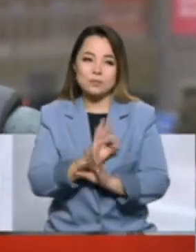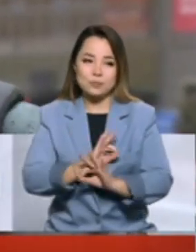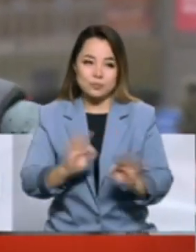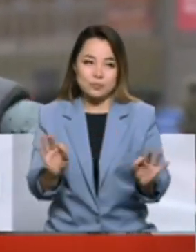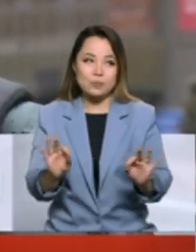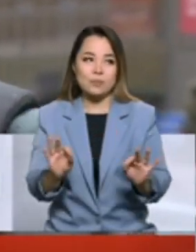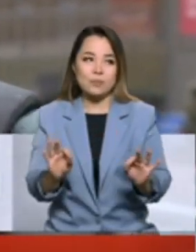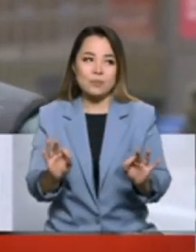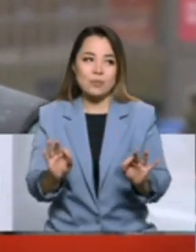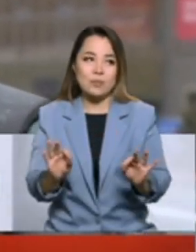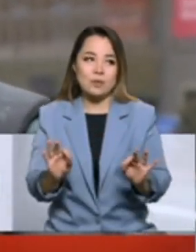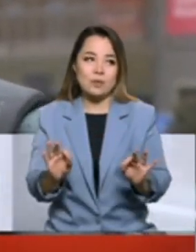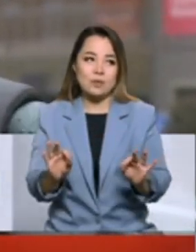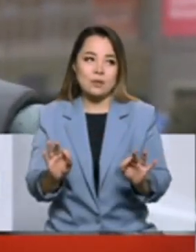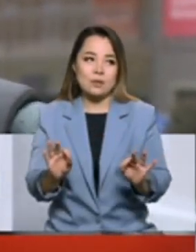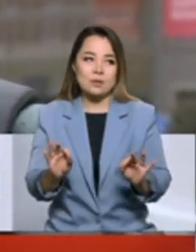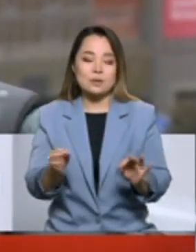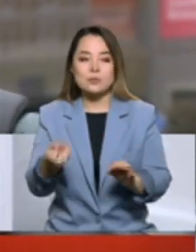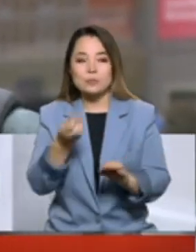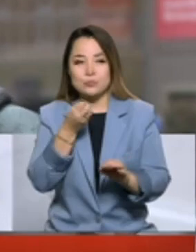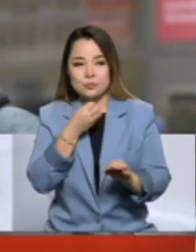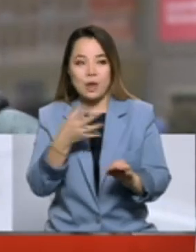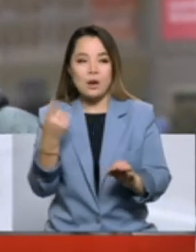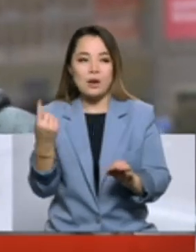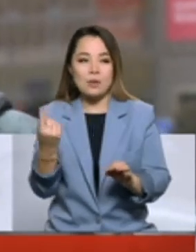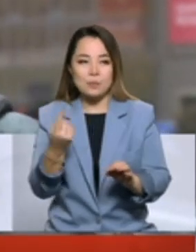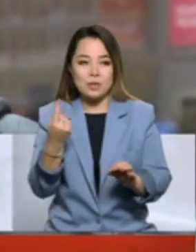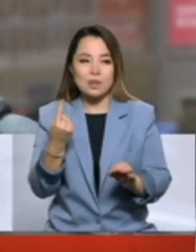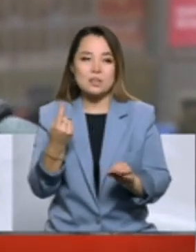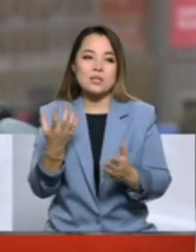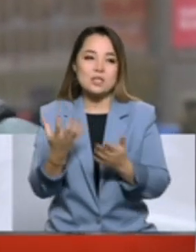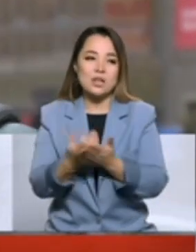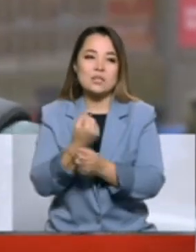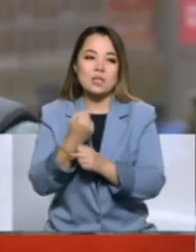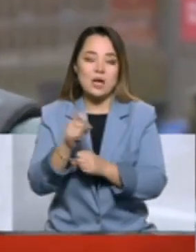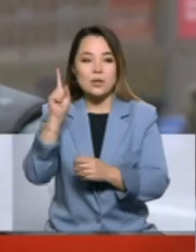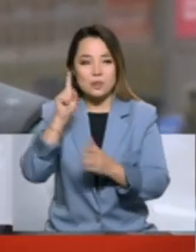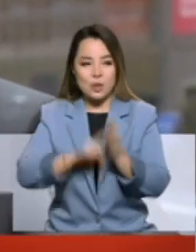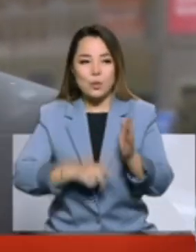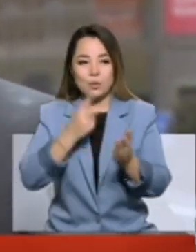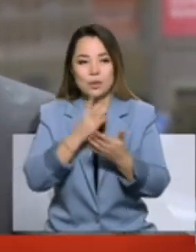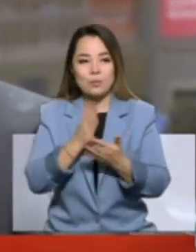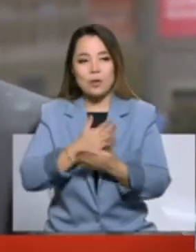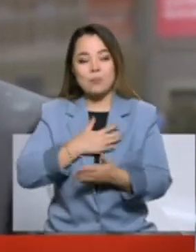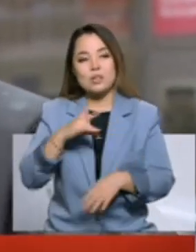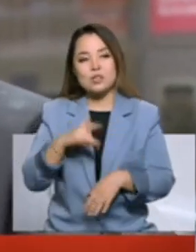Енді бір жақсы бір жеңіс болады деп ойлаймын, енді өзім жанкүйер болам.